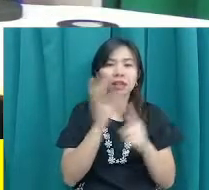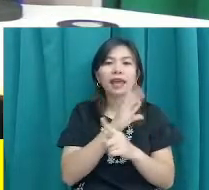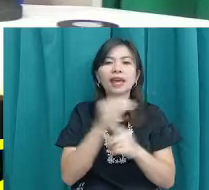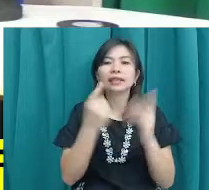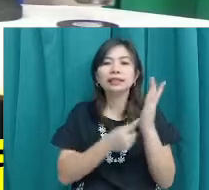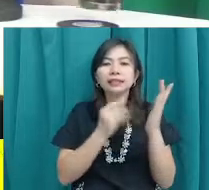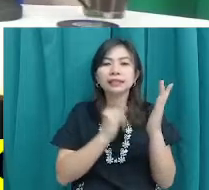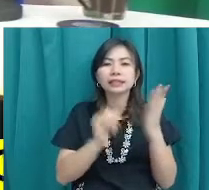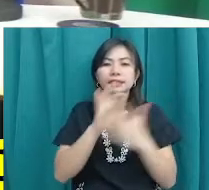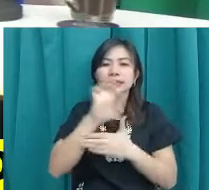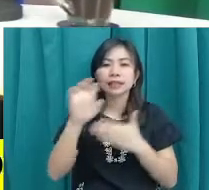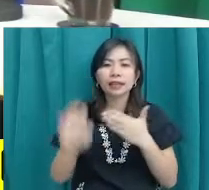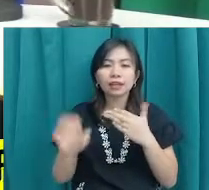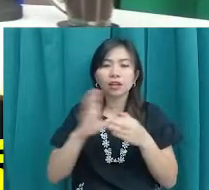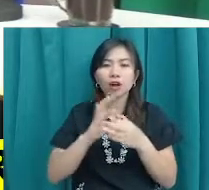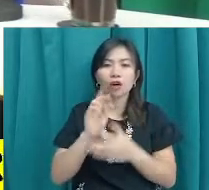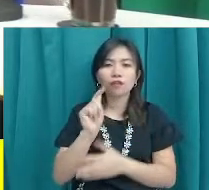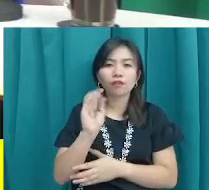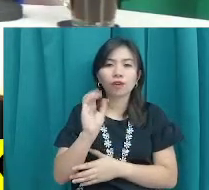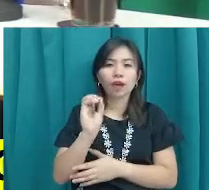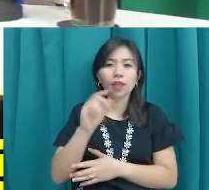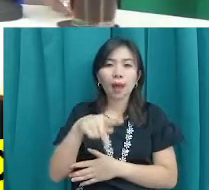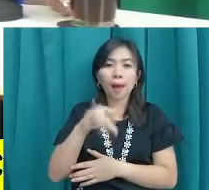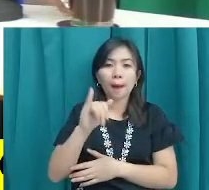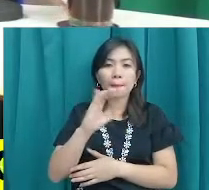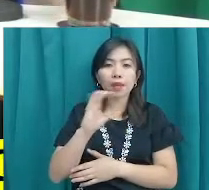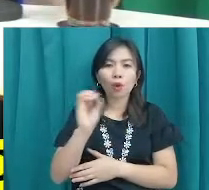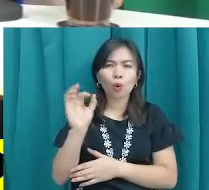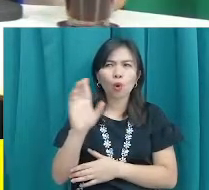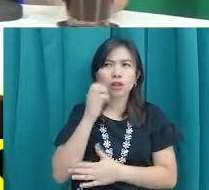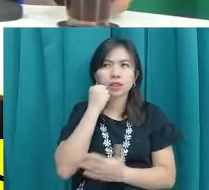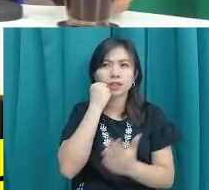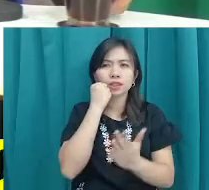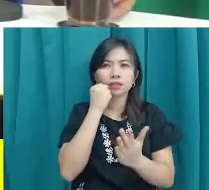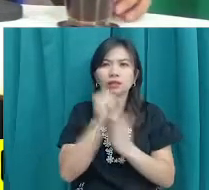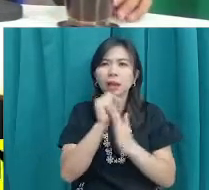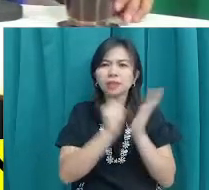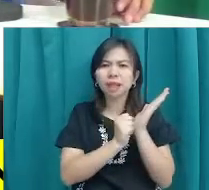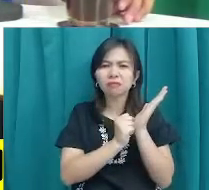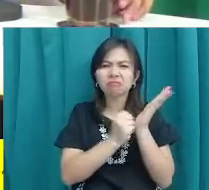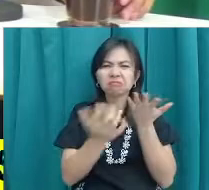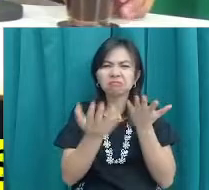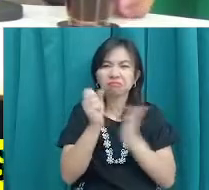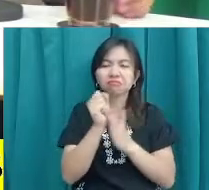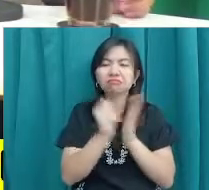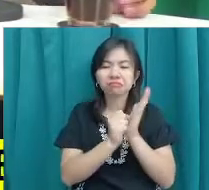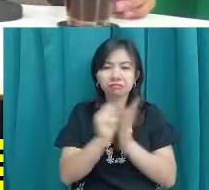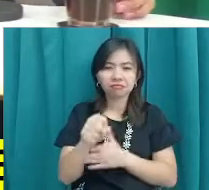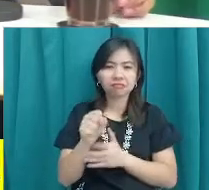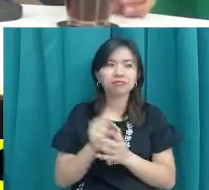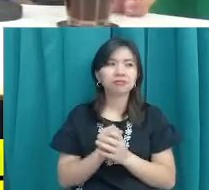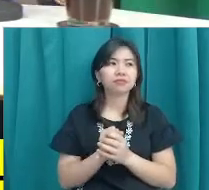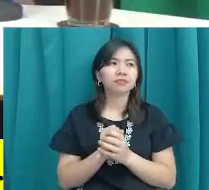topic. Ender of the topic? Ah. No, ito yung ender. This is the, hindi to weekender. This is the